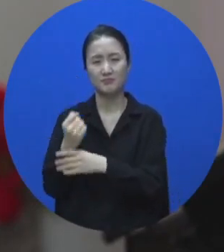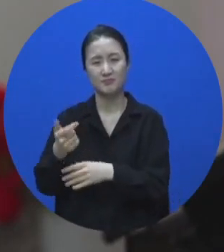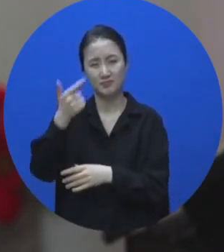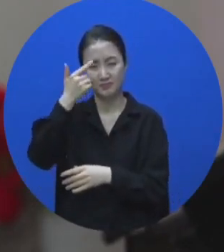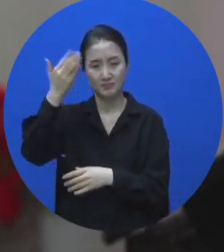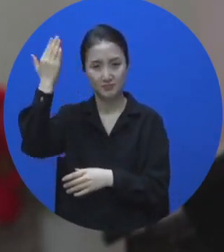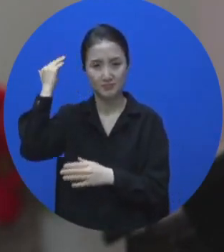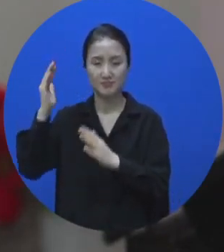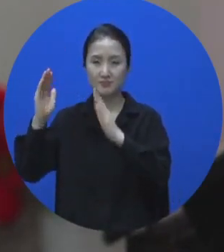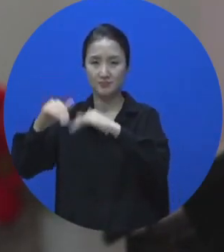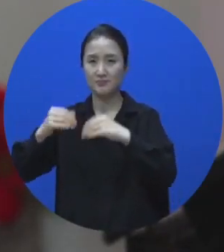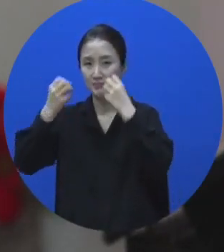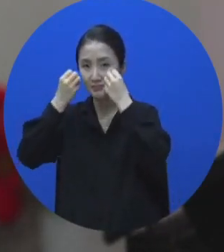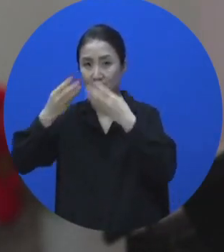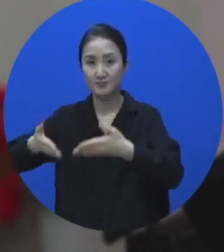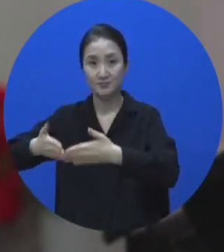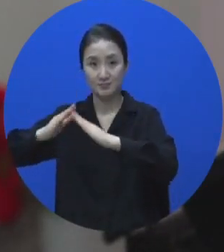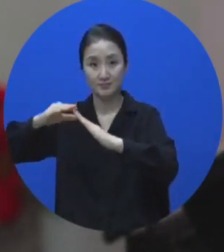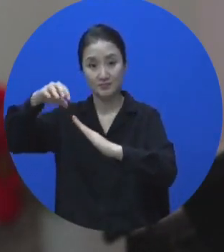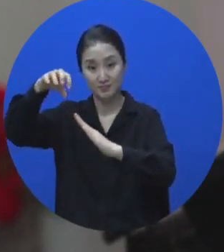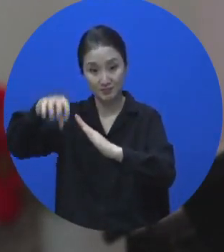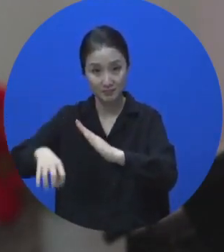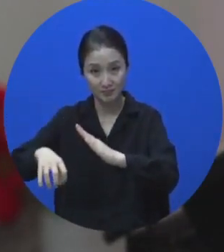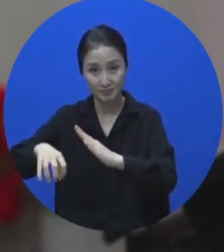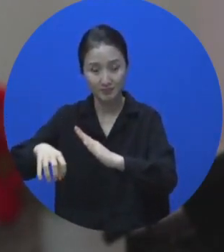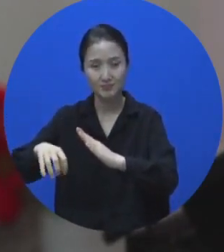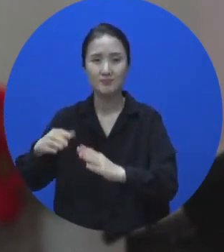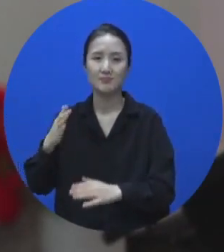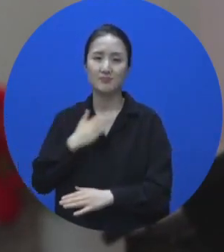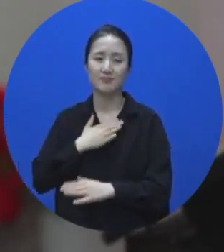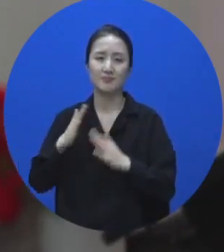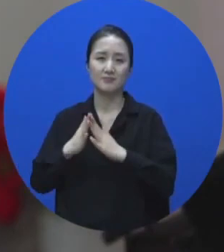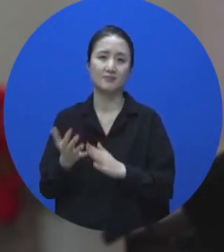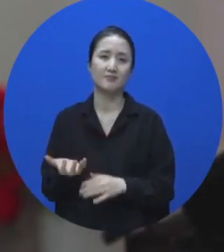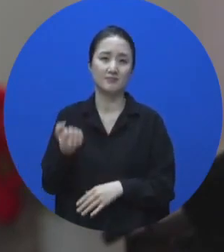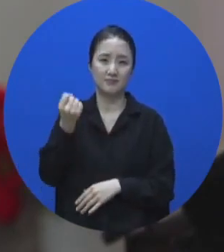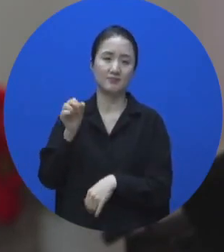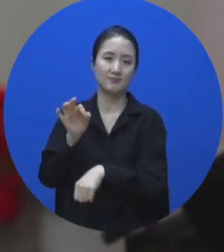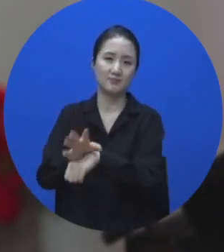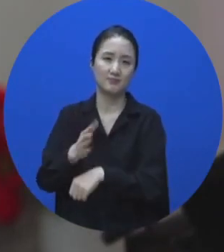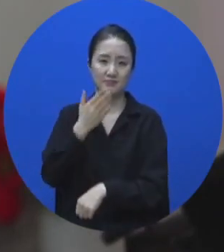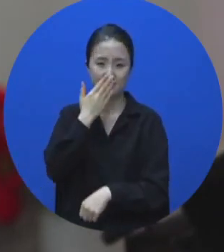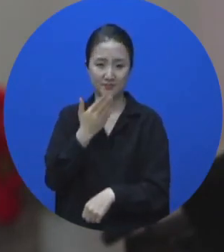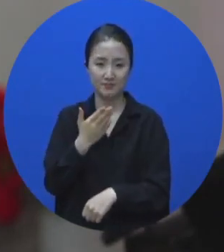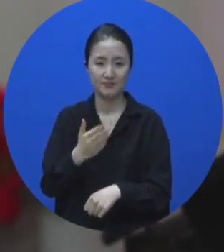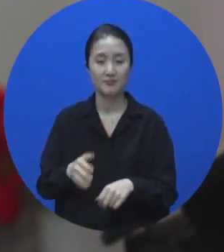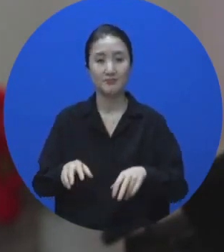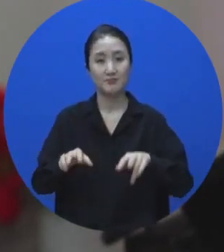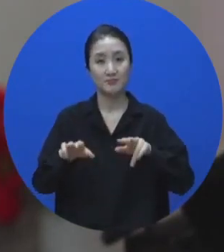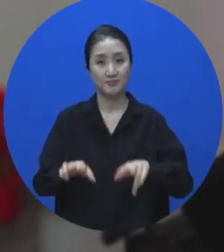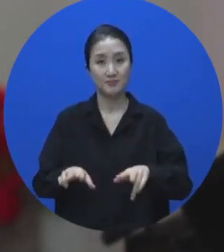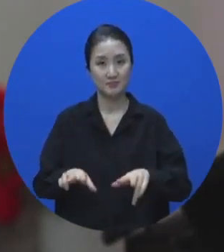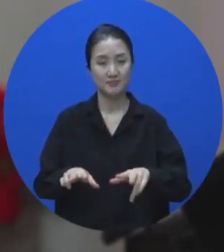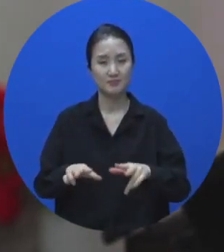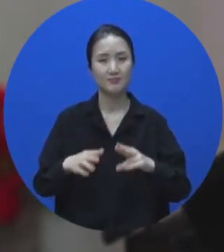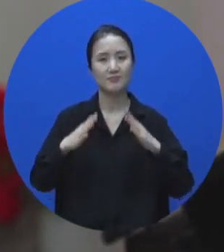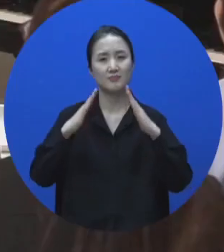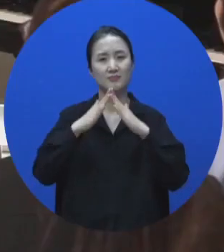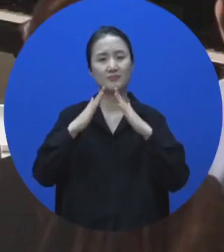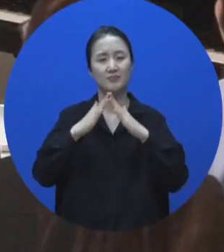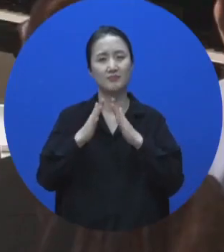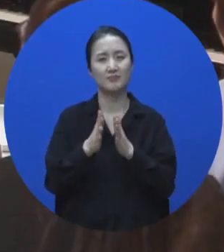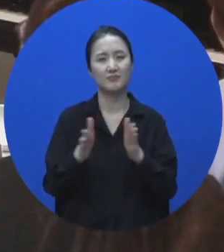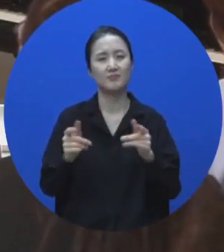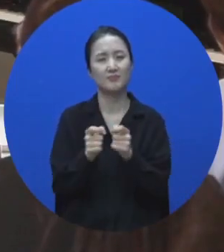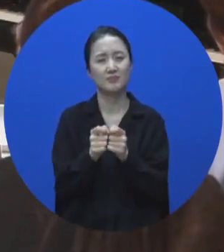오래된 아파트를 새 아파트로 변경 않은 그런곳에 내 집 마련 하는 방법 그러니까 지금은 낡은